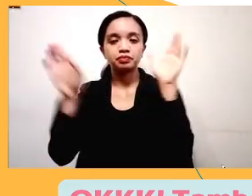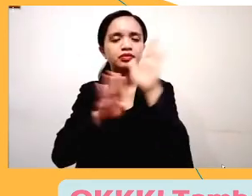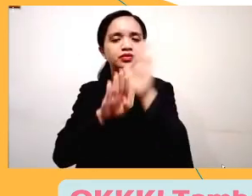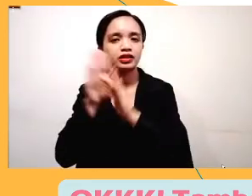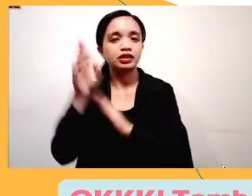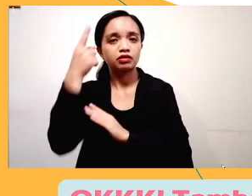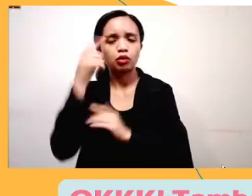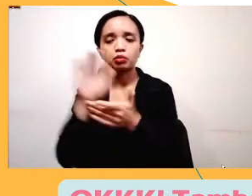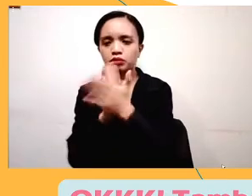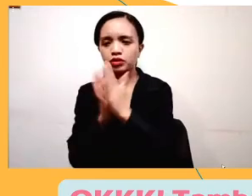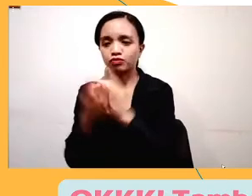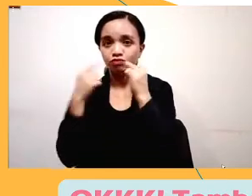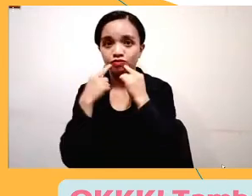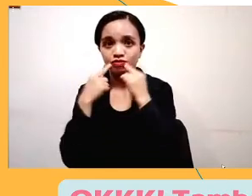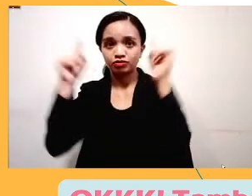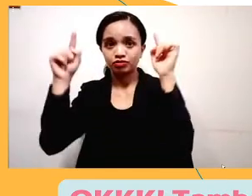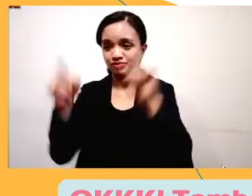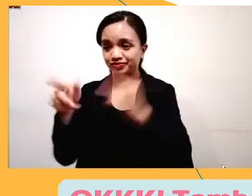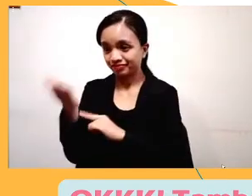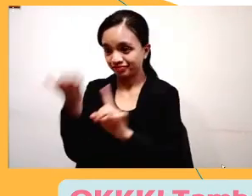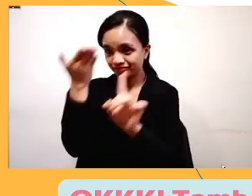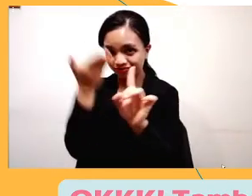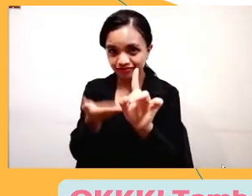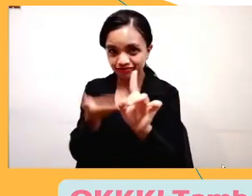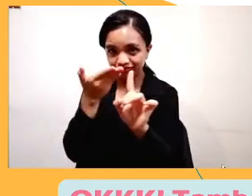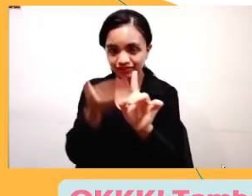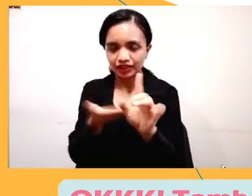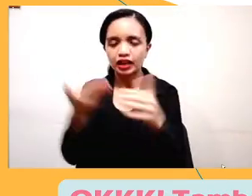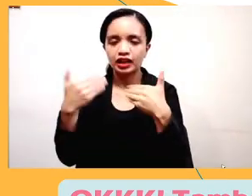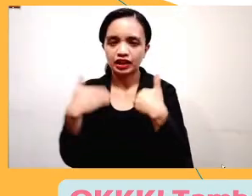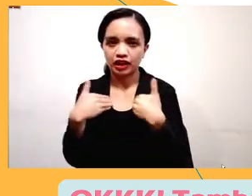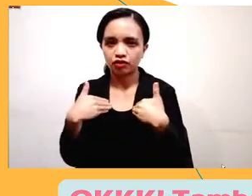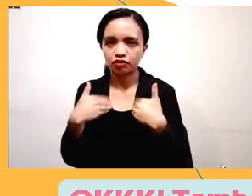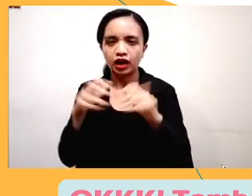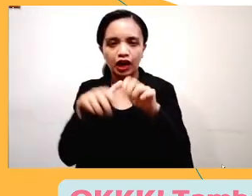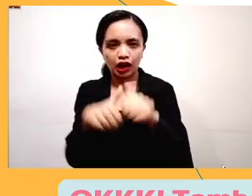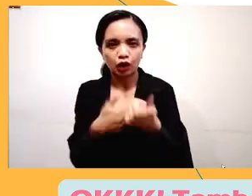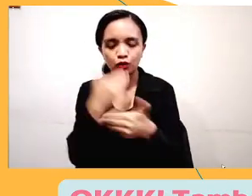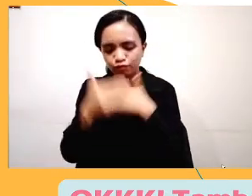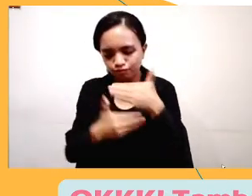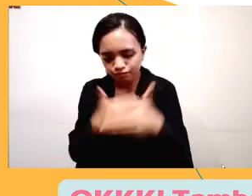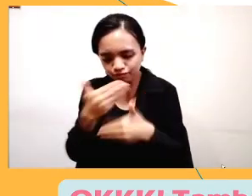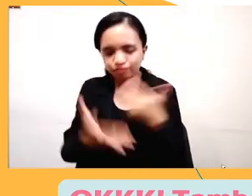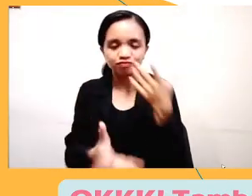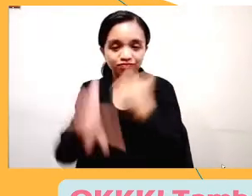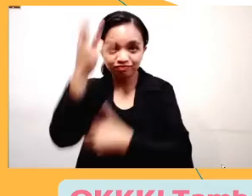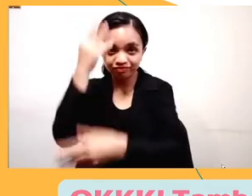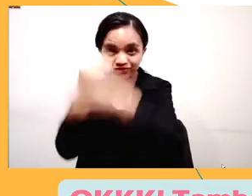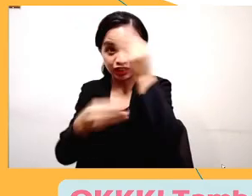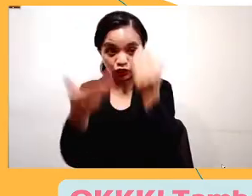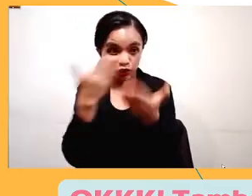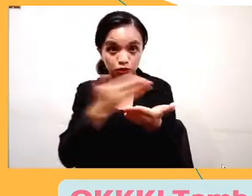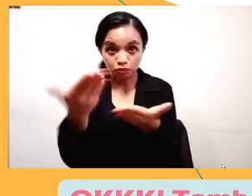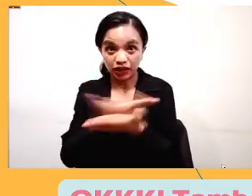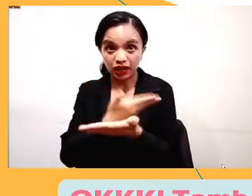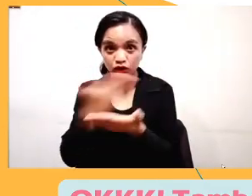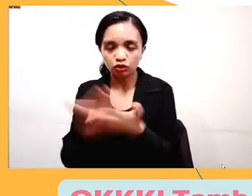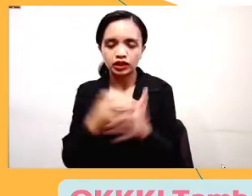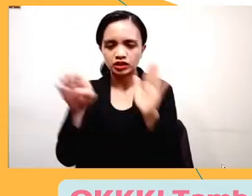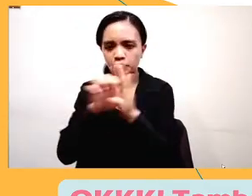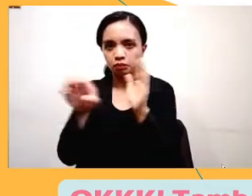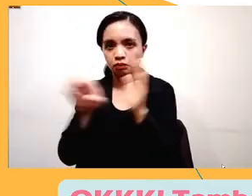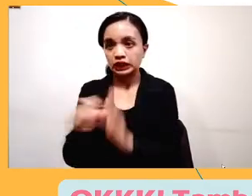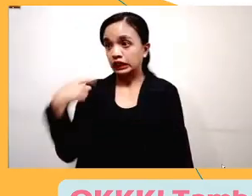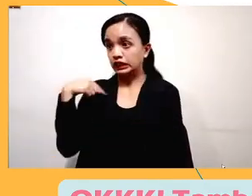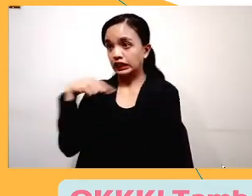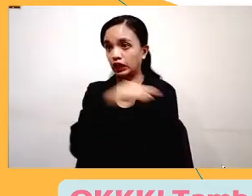umunlad ang isang tao, may process of learning. So new things to learn, yung mga hindi natin alam na marami, iba-iba